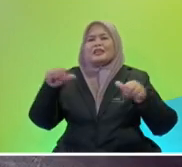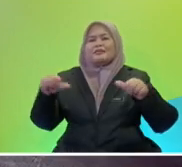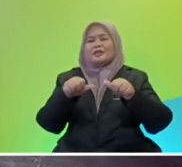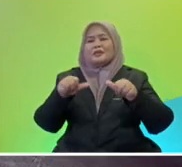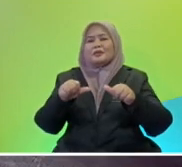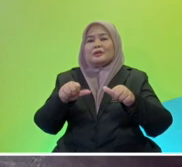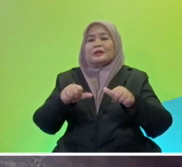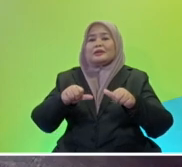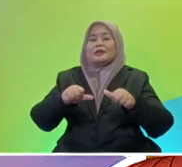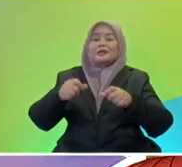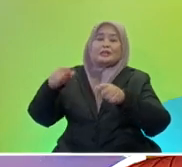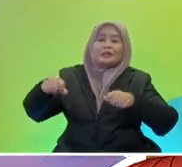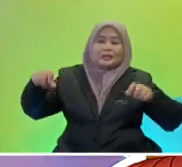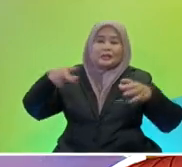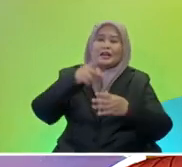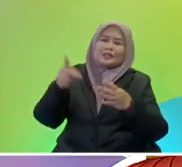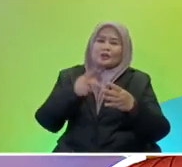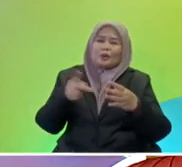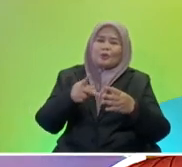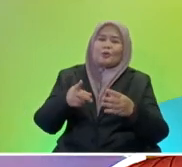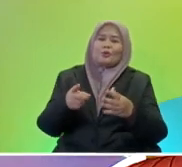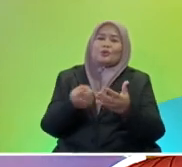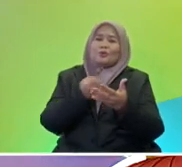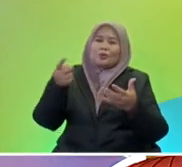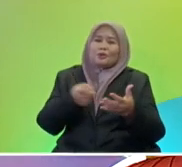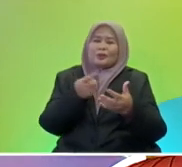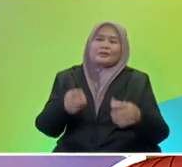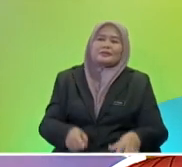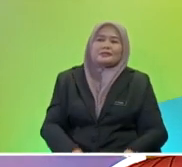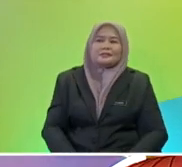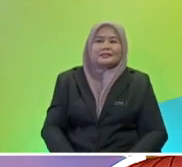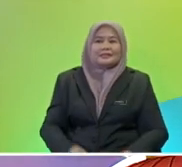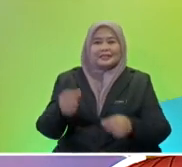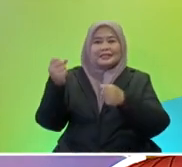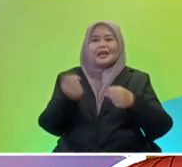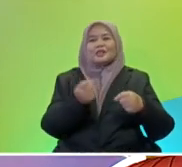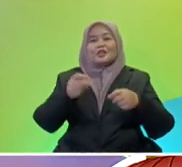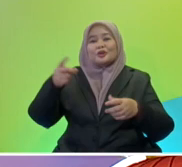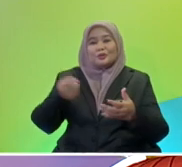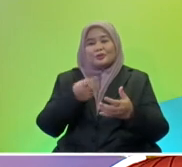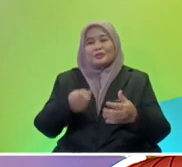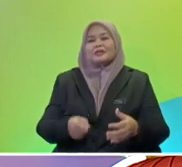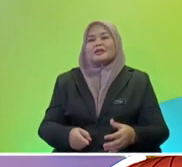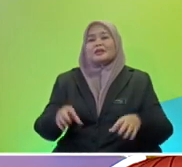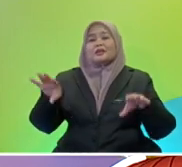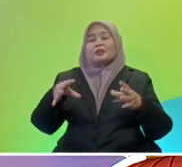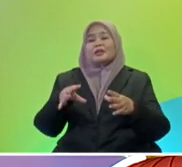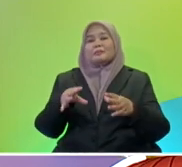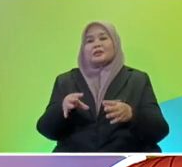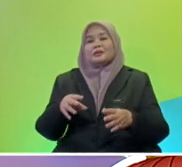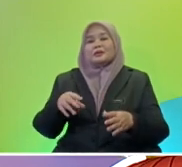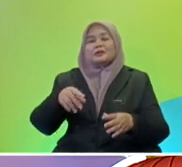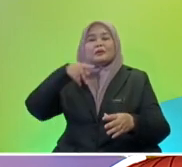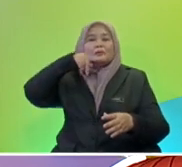mengacau dodol dodol kemudian yang diperbuat daripada pulut yang